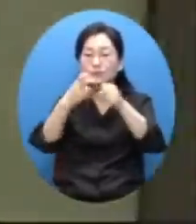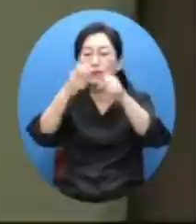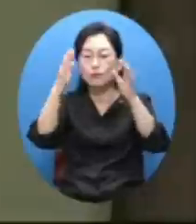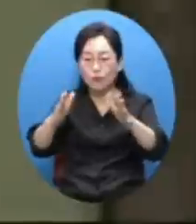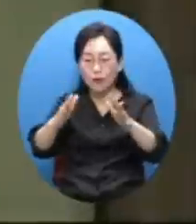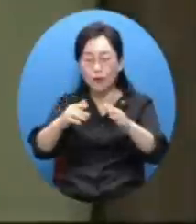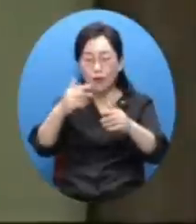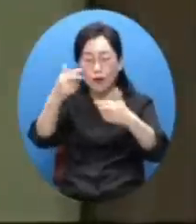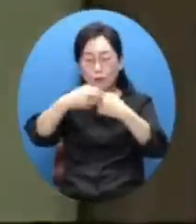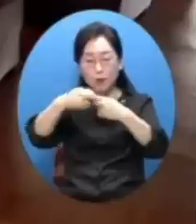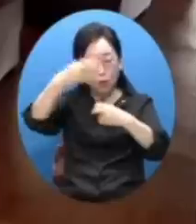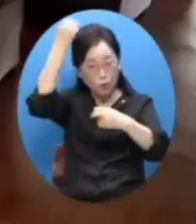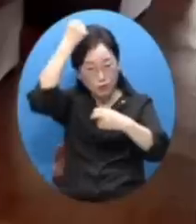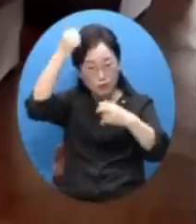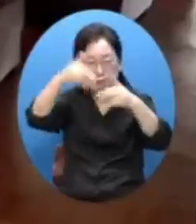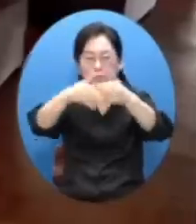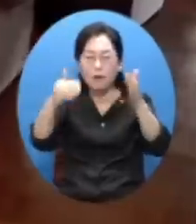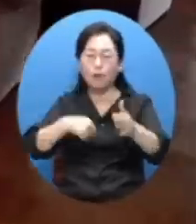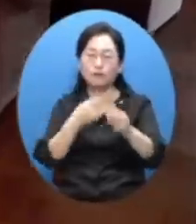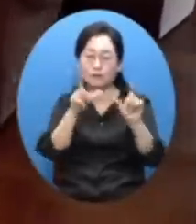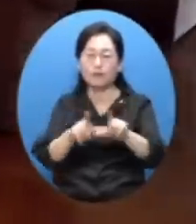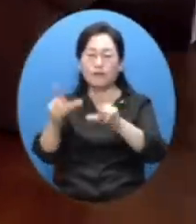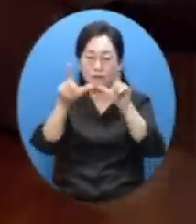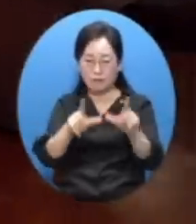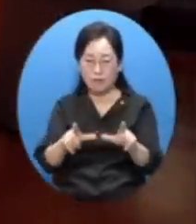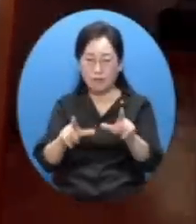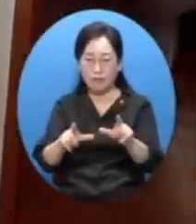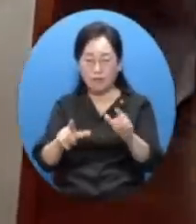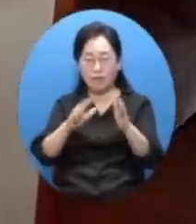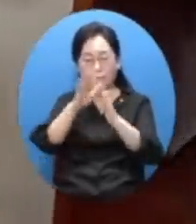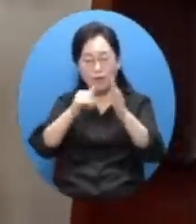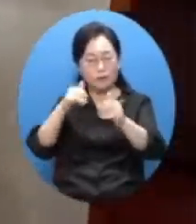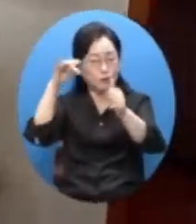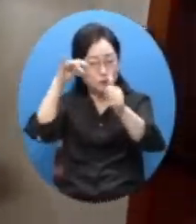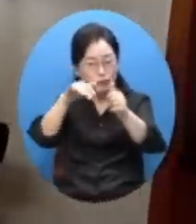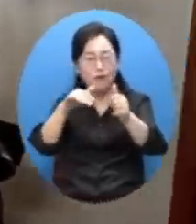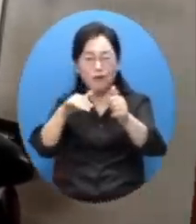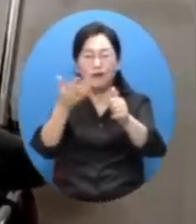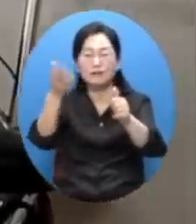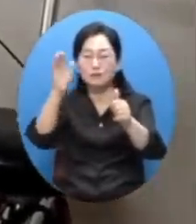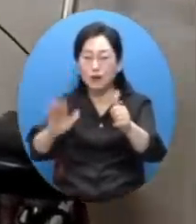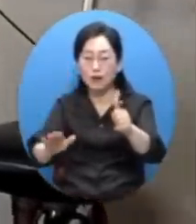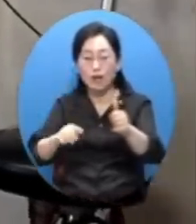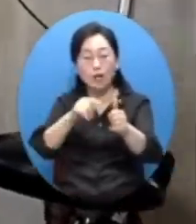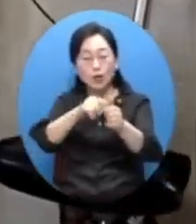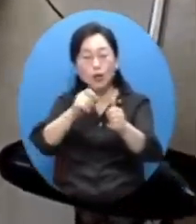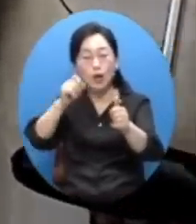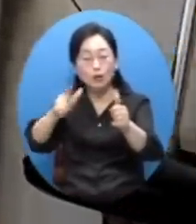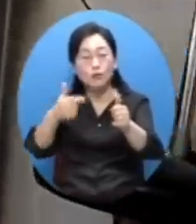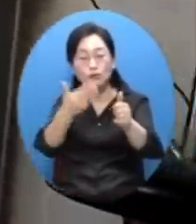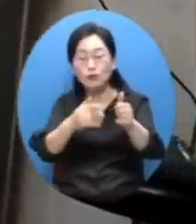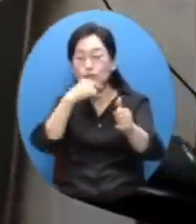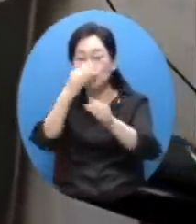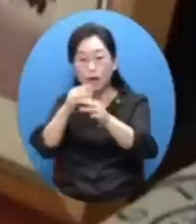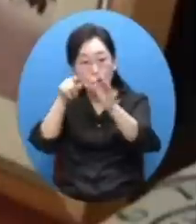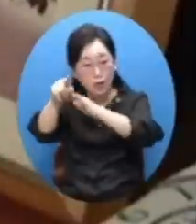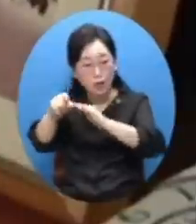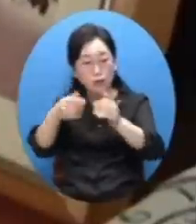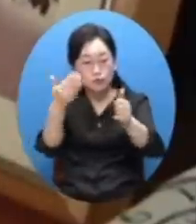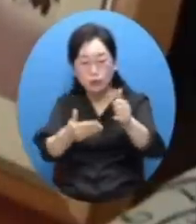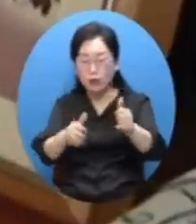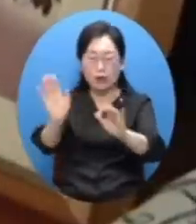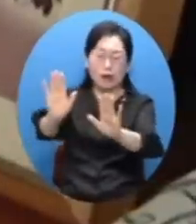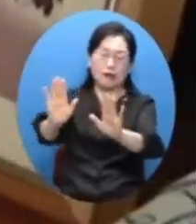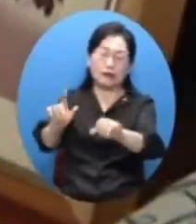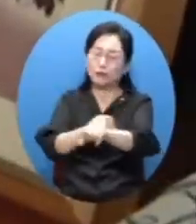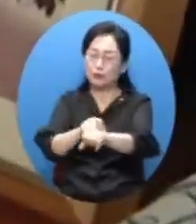지내며 가족을 그리하면서도 본인에게 북한을 방문할 수 있는 기회를 주니까 내가 그런 특혜를 받을 수 없다고